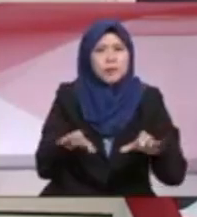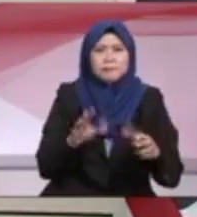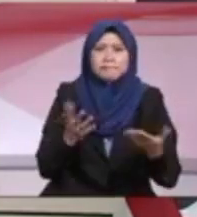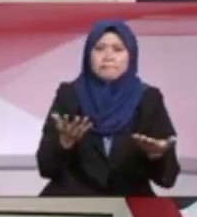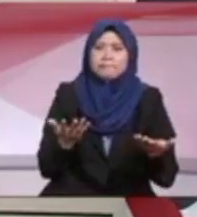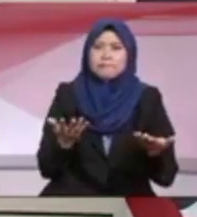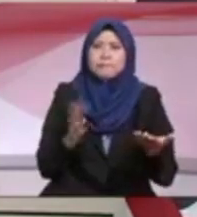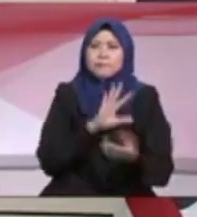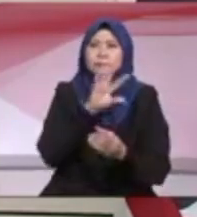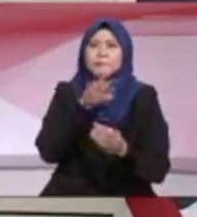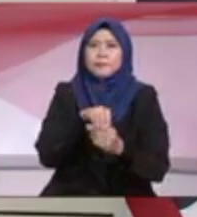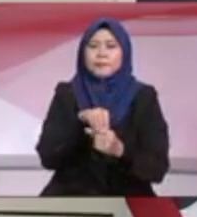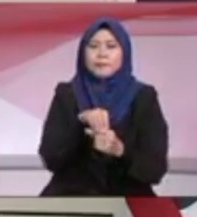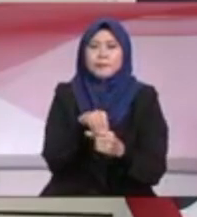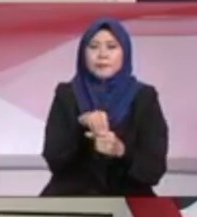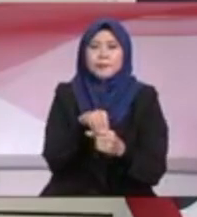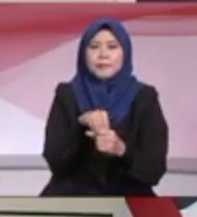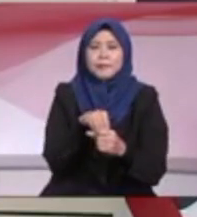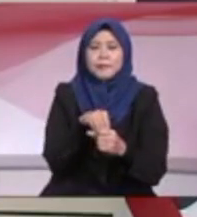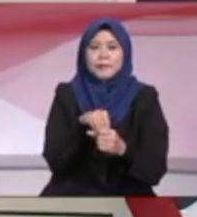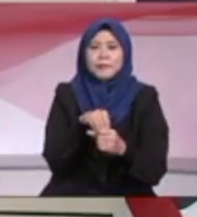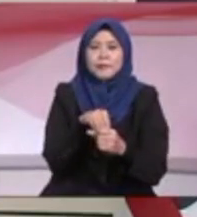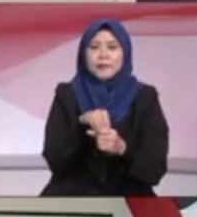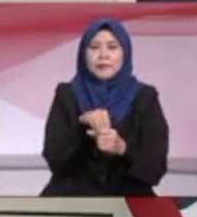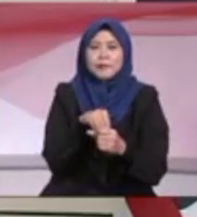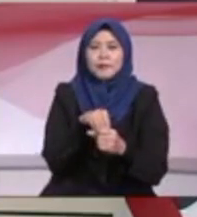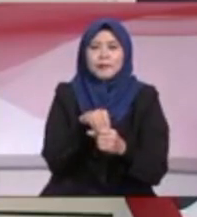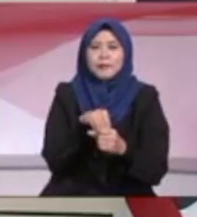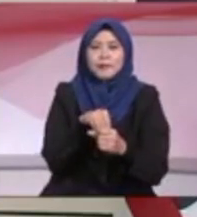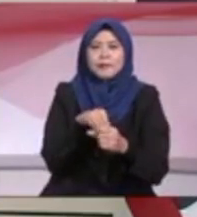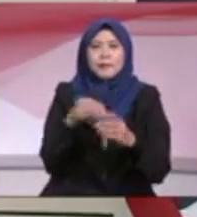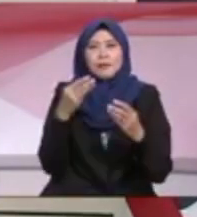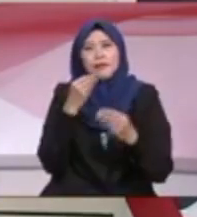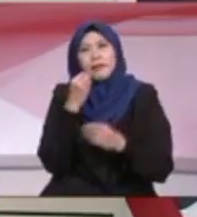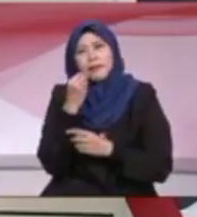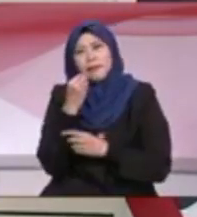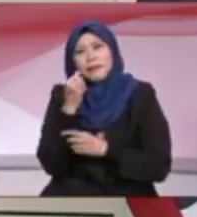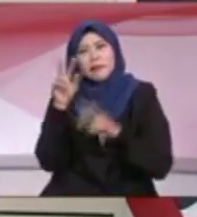melibatkan apa nama apa kita panggil